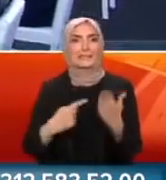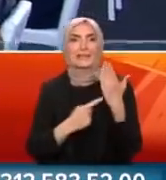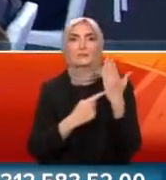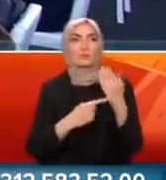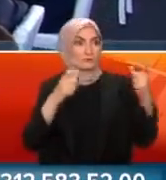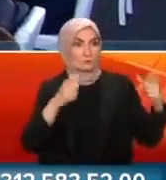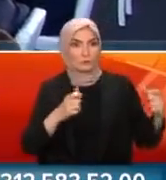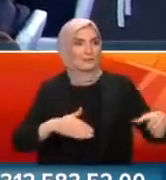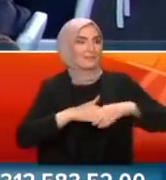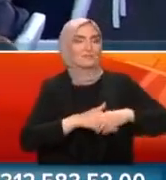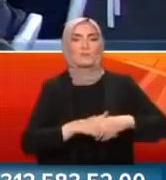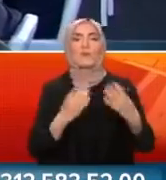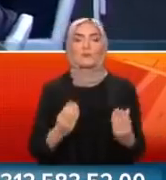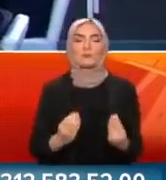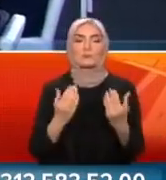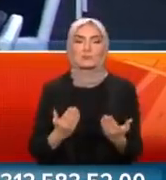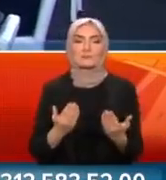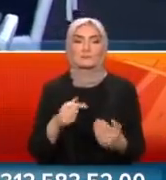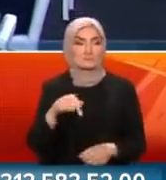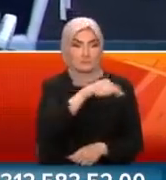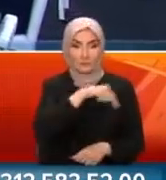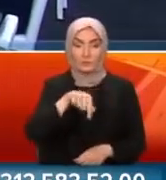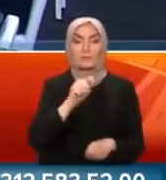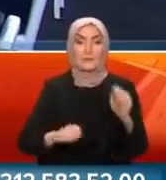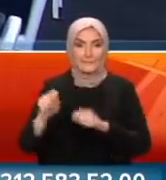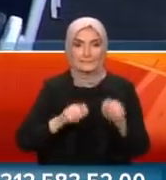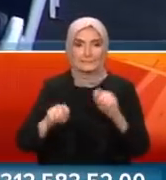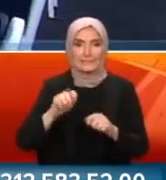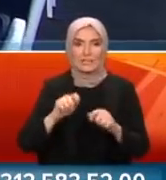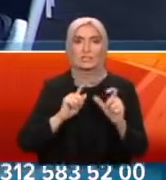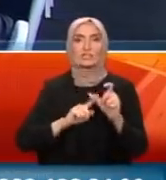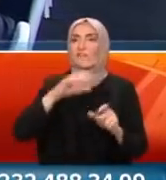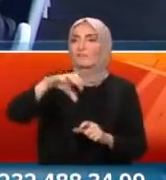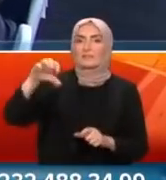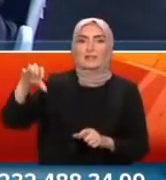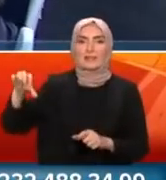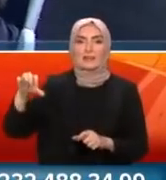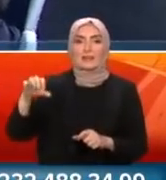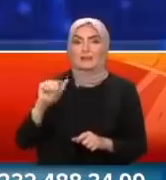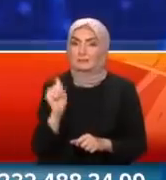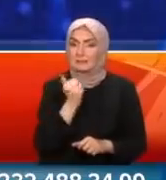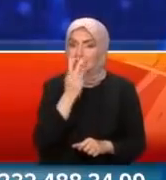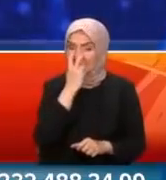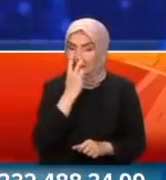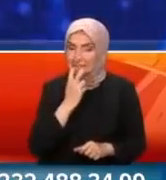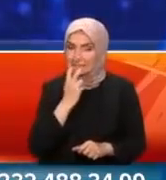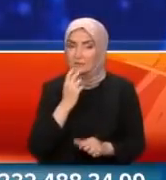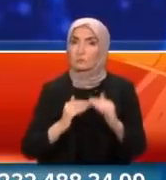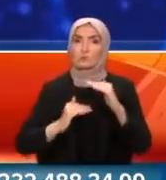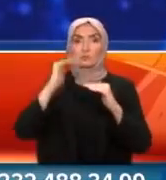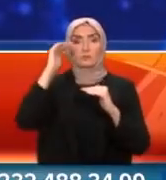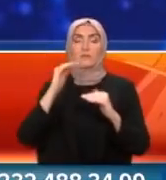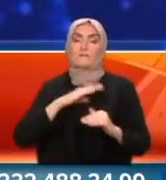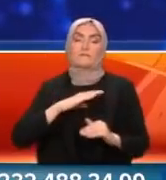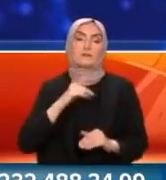yaparken bu çevre hassasiyetimizi de en üst düzeyde tutuyoruz üretim mi